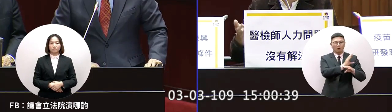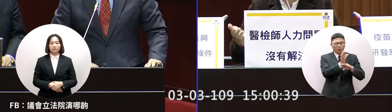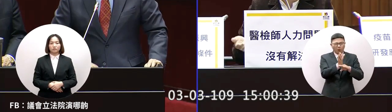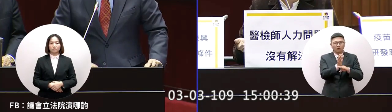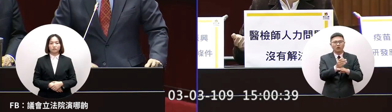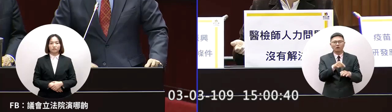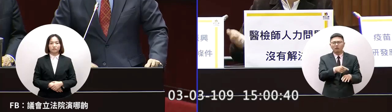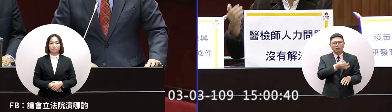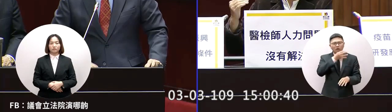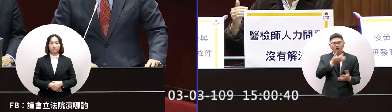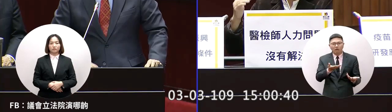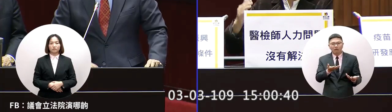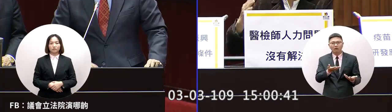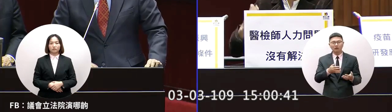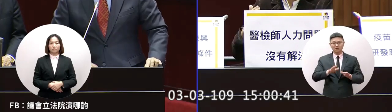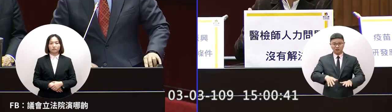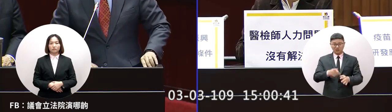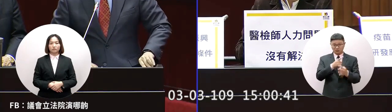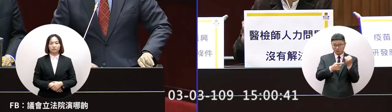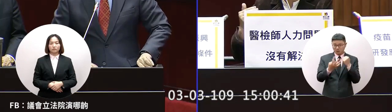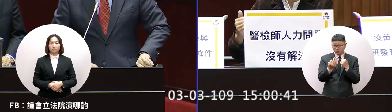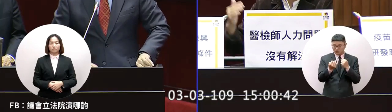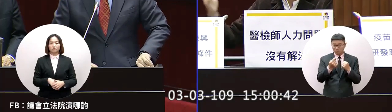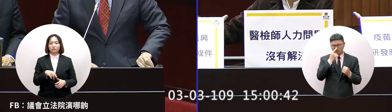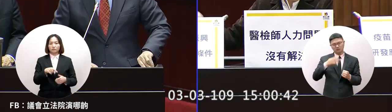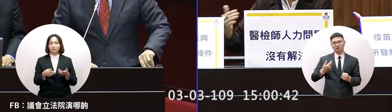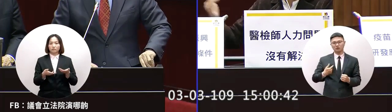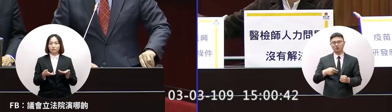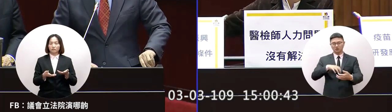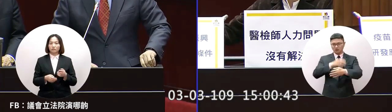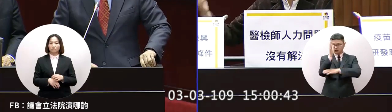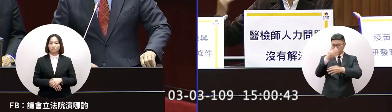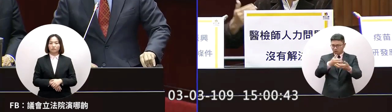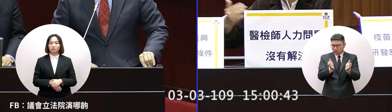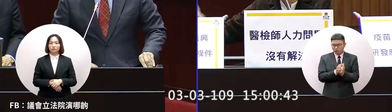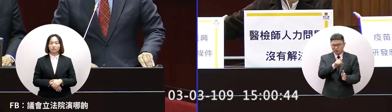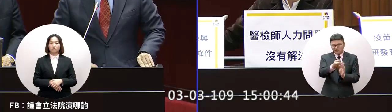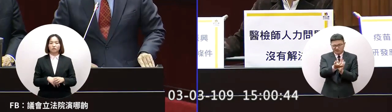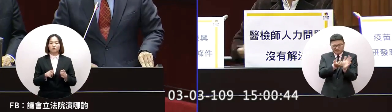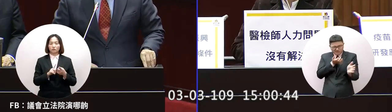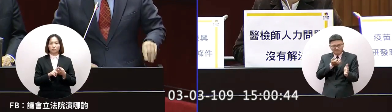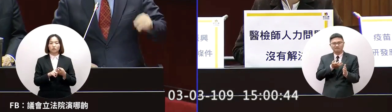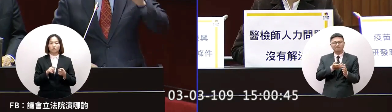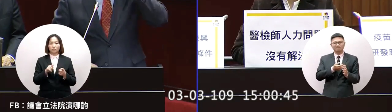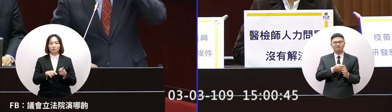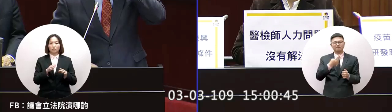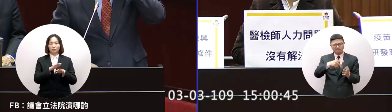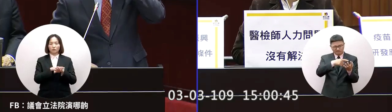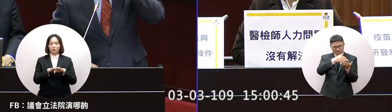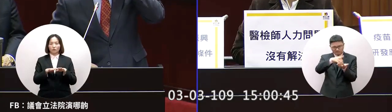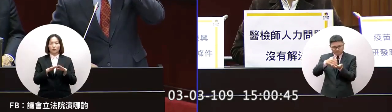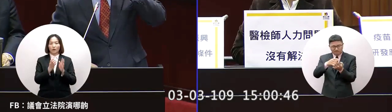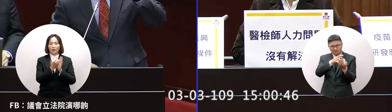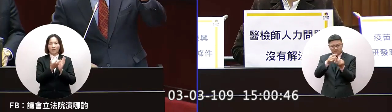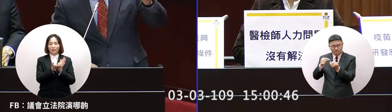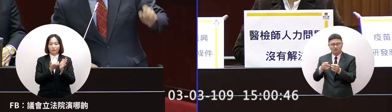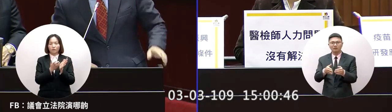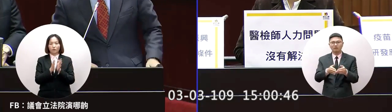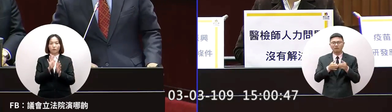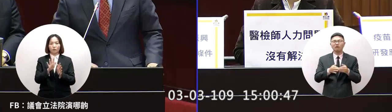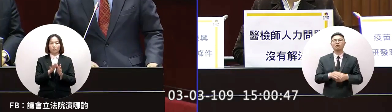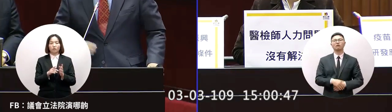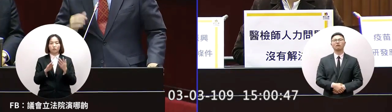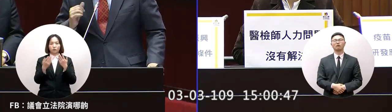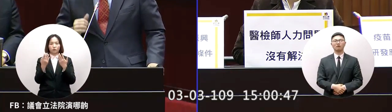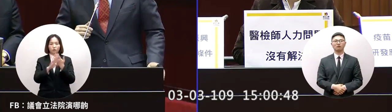我不知道有多少部，那就是说， 这个我们 内政部要未雨绸缪，再去做更多准备。 对，这个我们会有。那另外就是我们也